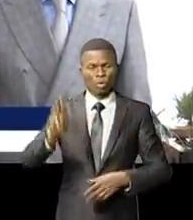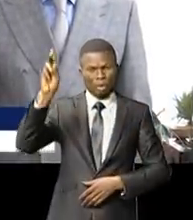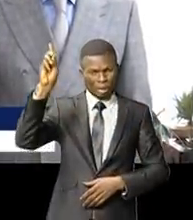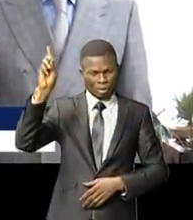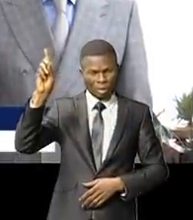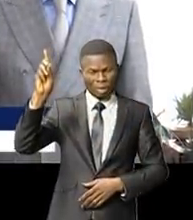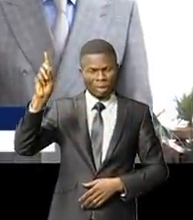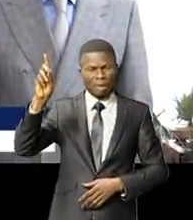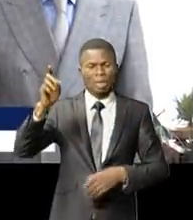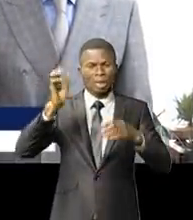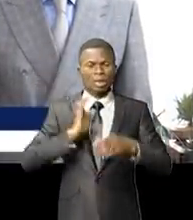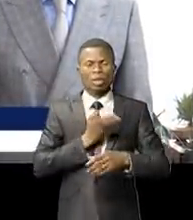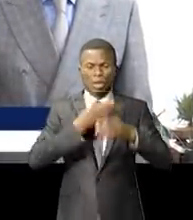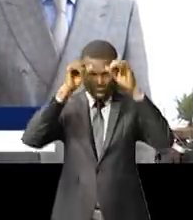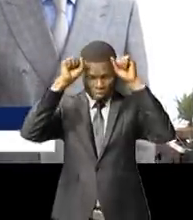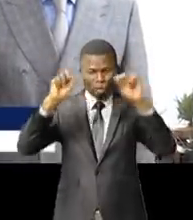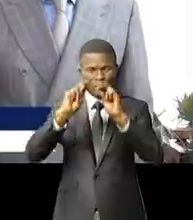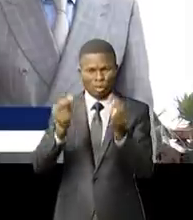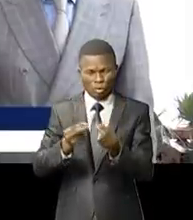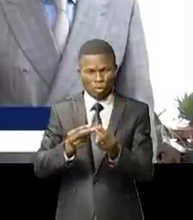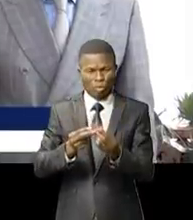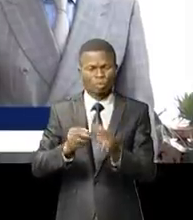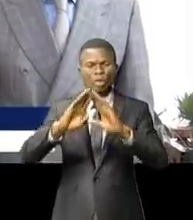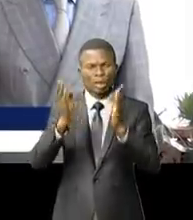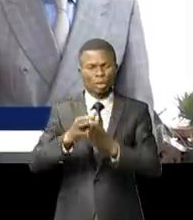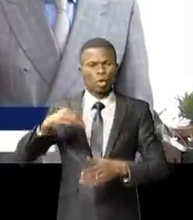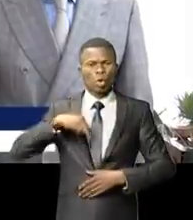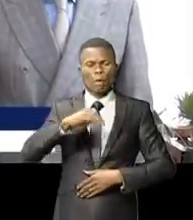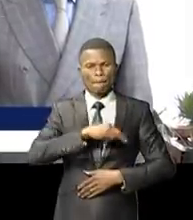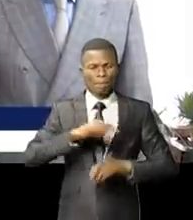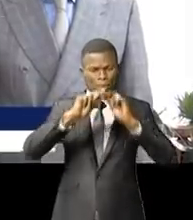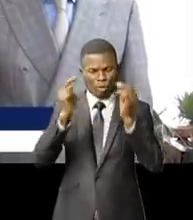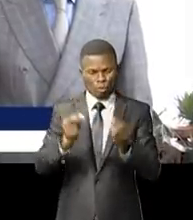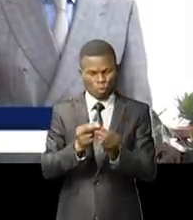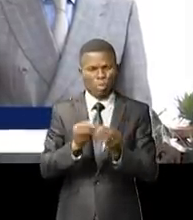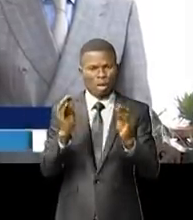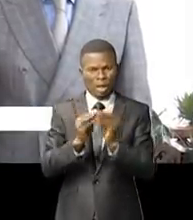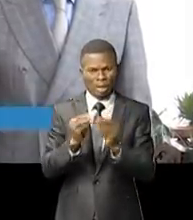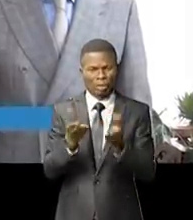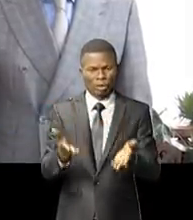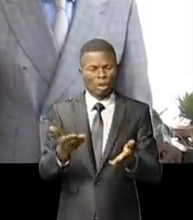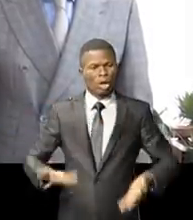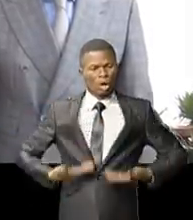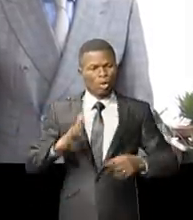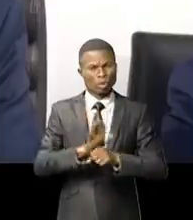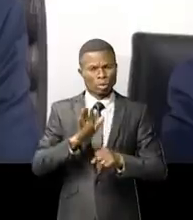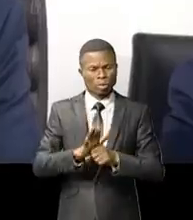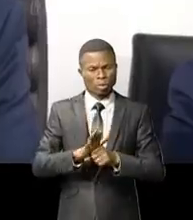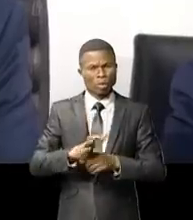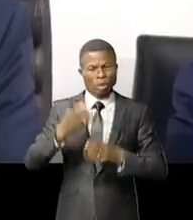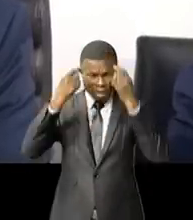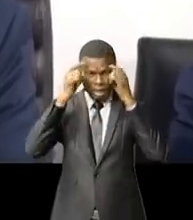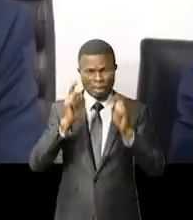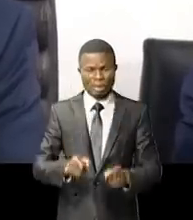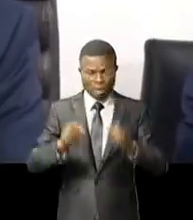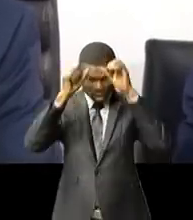et les présidents du parti et tous les membres du parti réunis, nous sommes très contents de la position